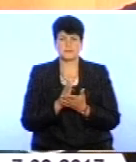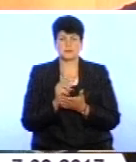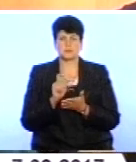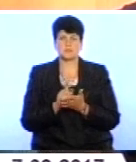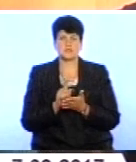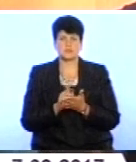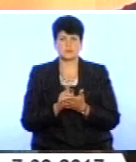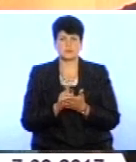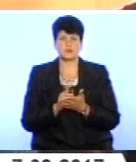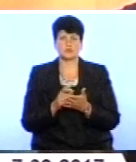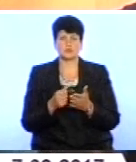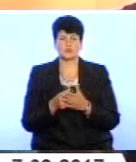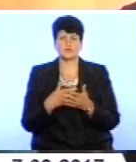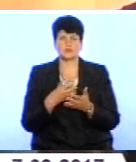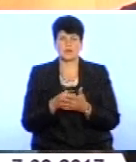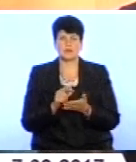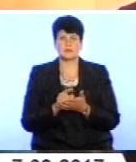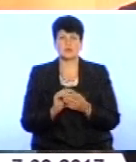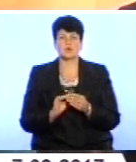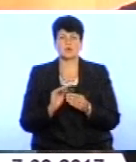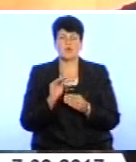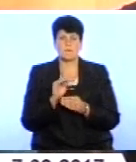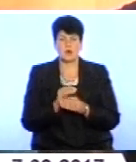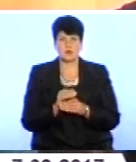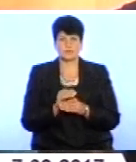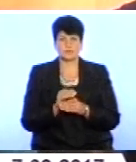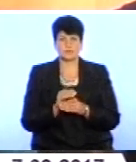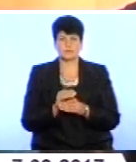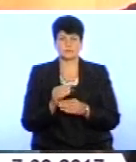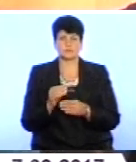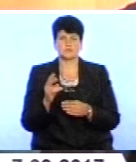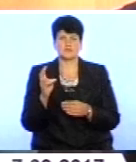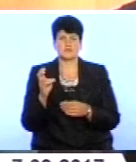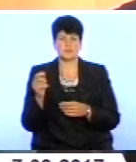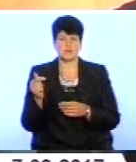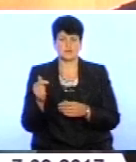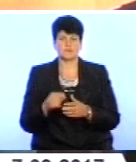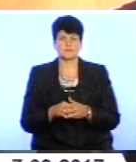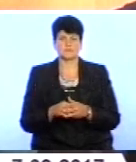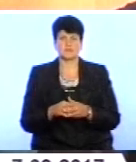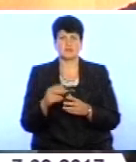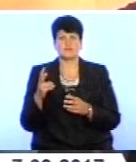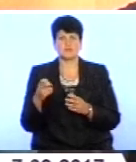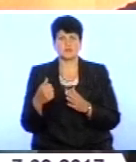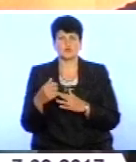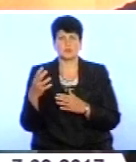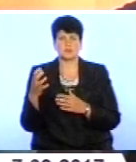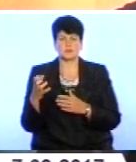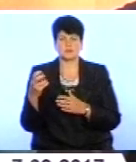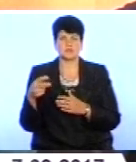пенсіонери матимуть до своєї пенсії добавку не до 200 гривень. Від 200 до 500 –